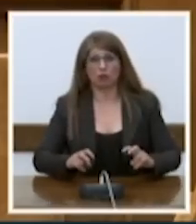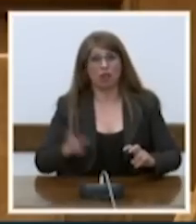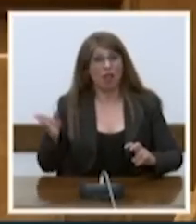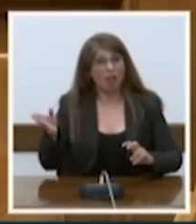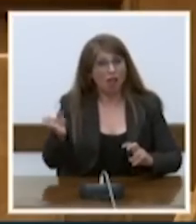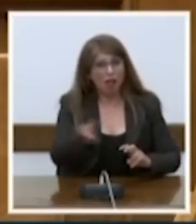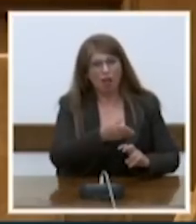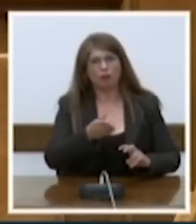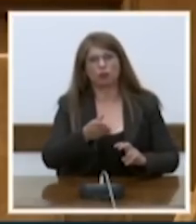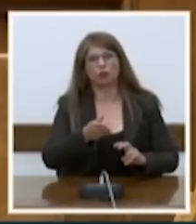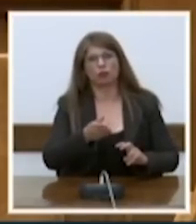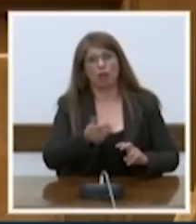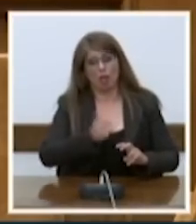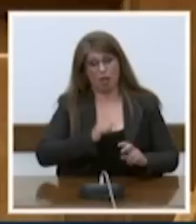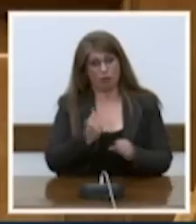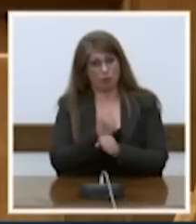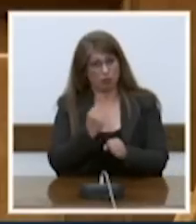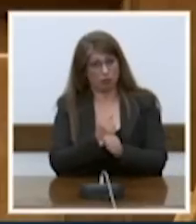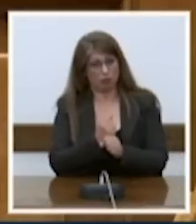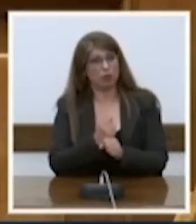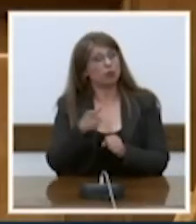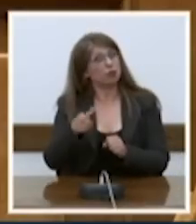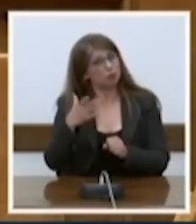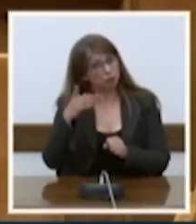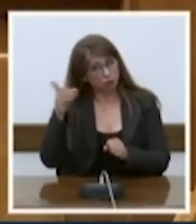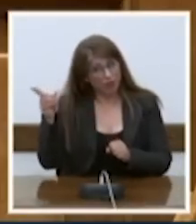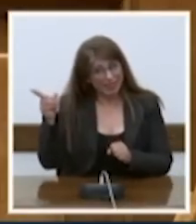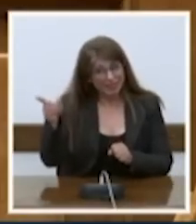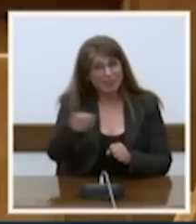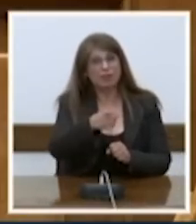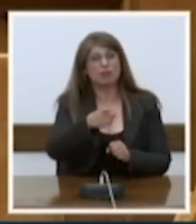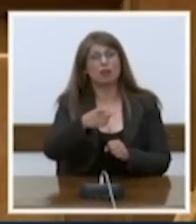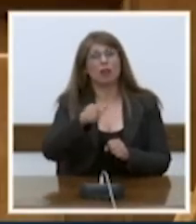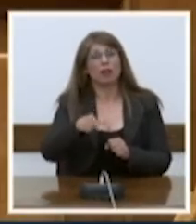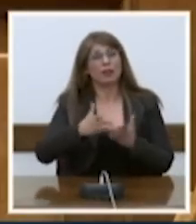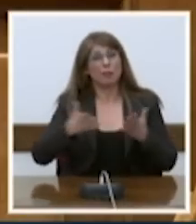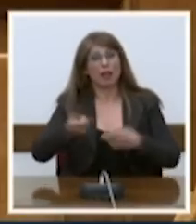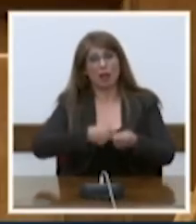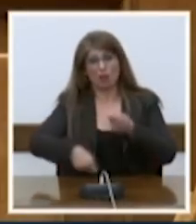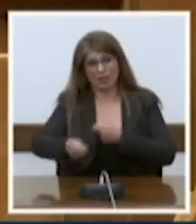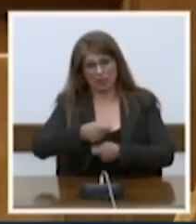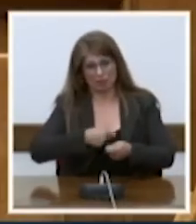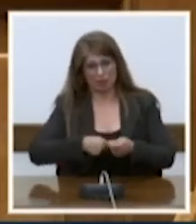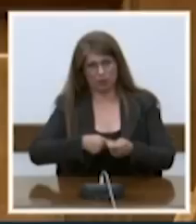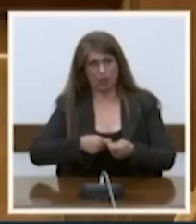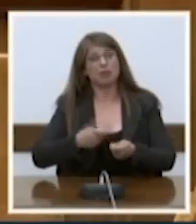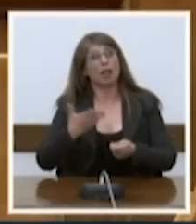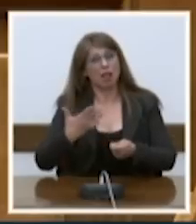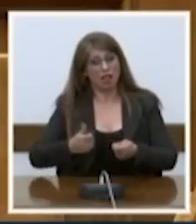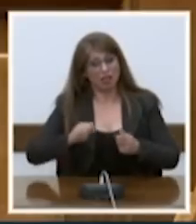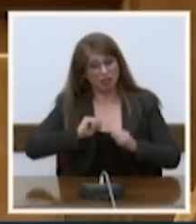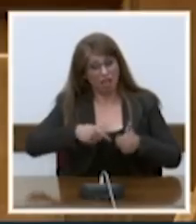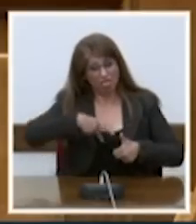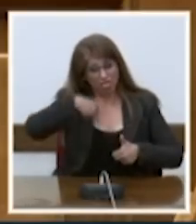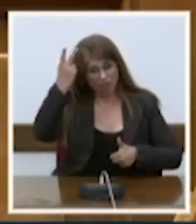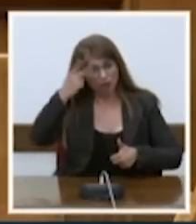τους αυτοαπασχολούμενους, τους οποίους εσείς και οι μεγαλοεπιχειρηματίες έχετε το θράσος,